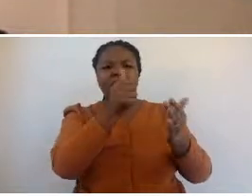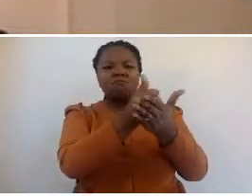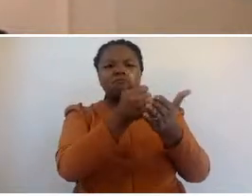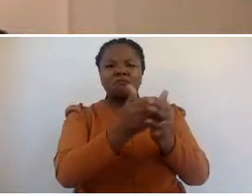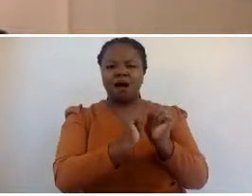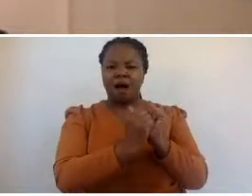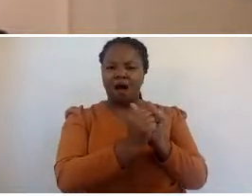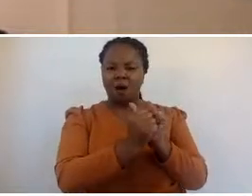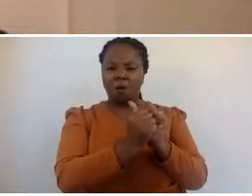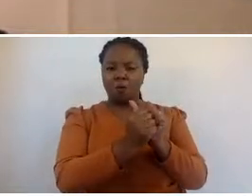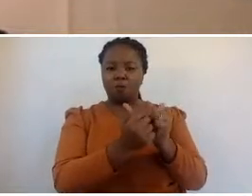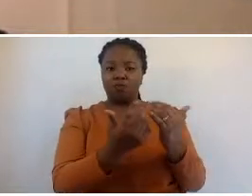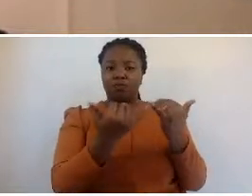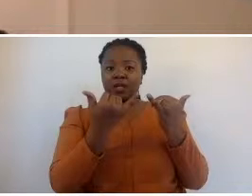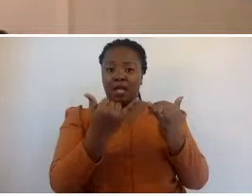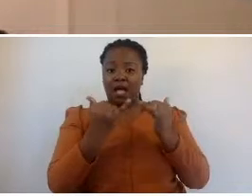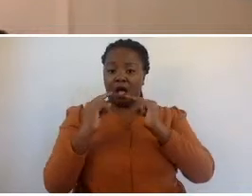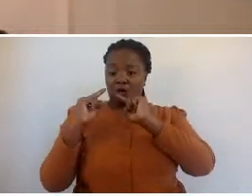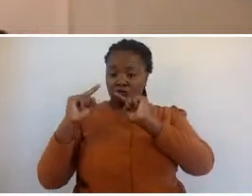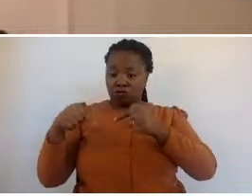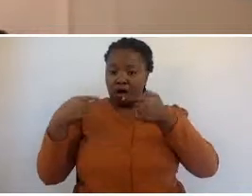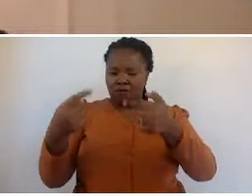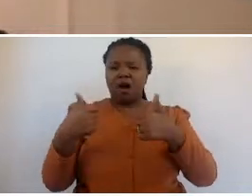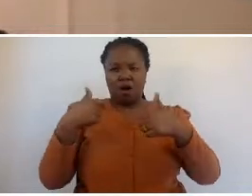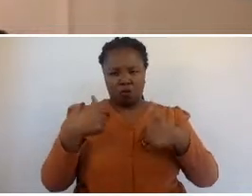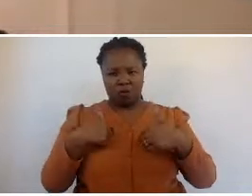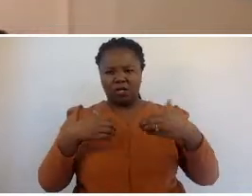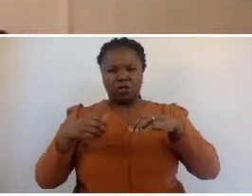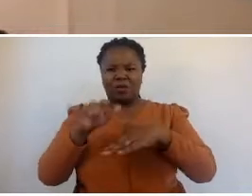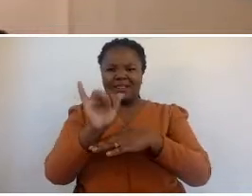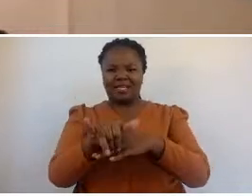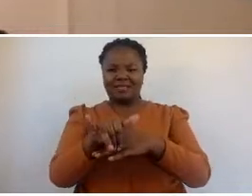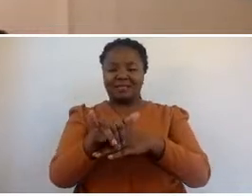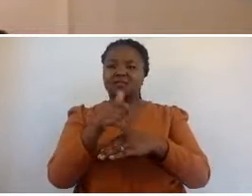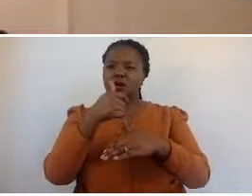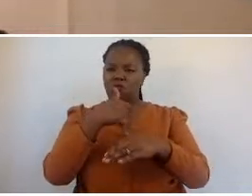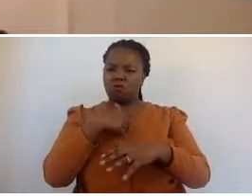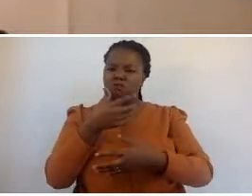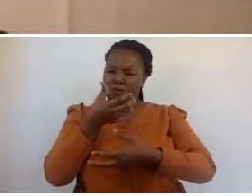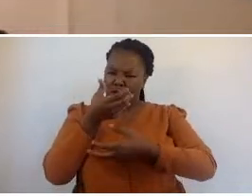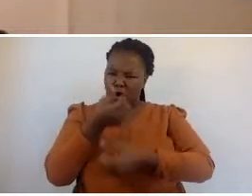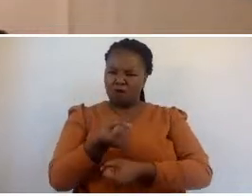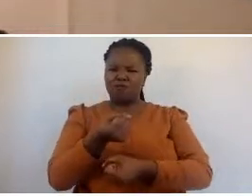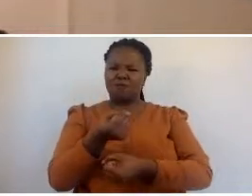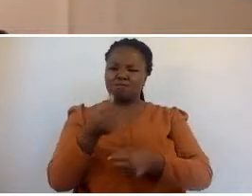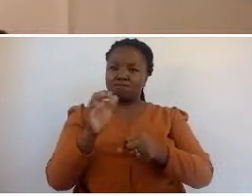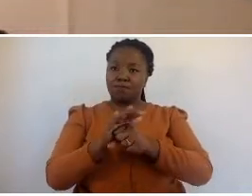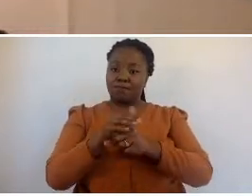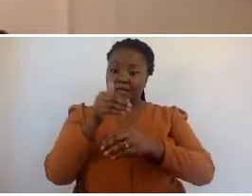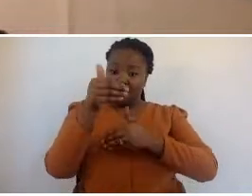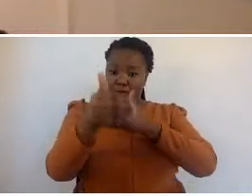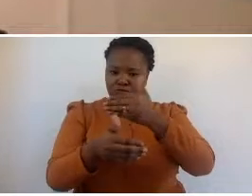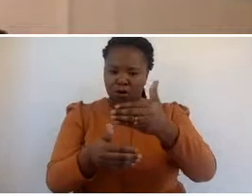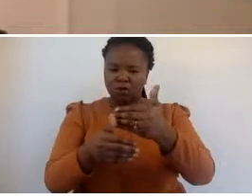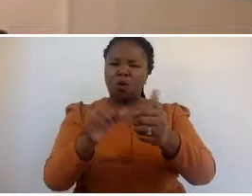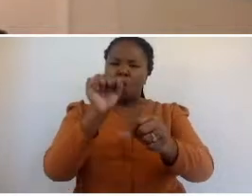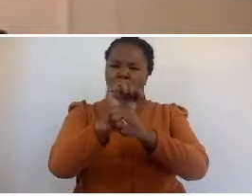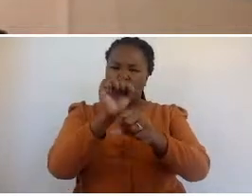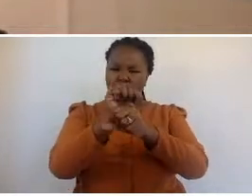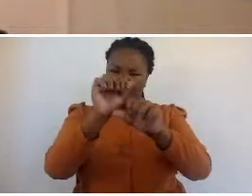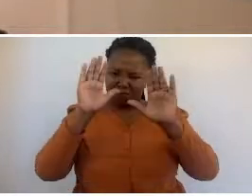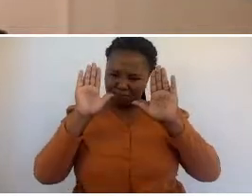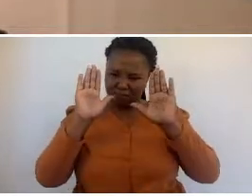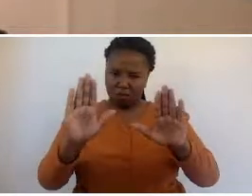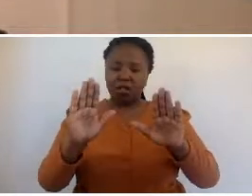Voilà ce que nous avons fait jusqu'à présent et nous sommes convaincus que ce processus va très bien fonctionner car